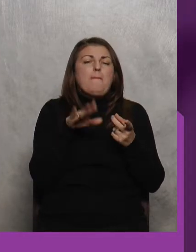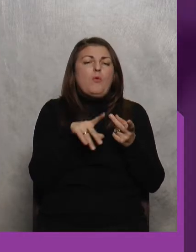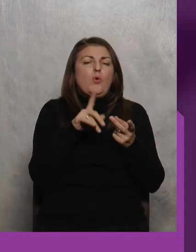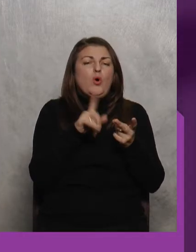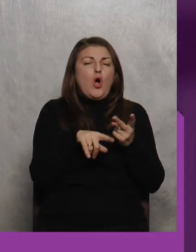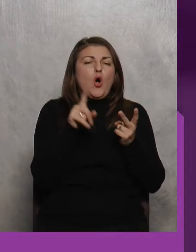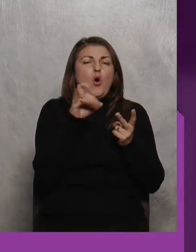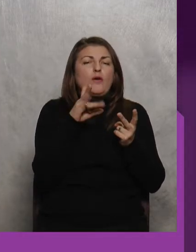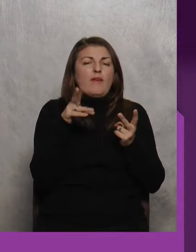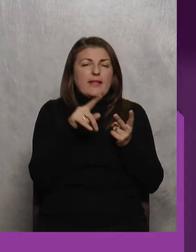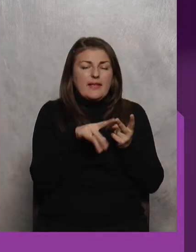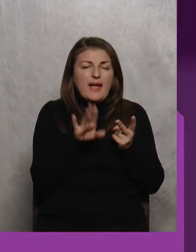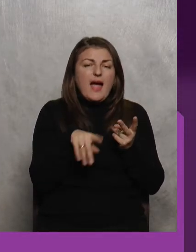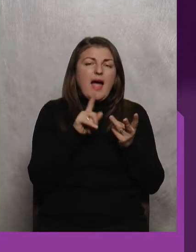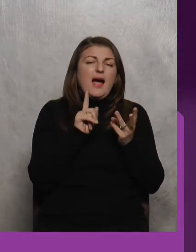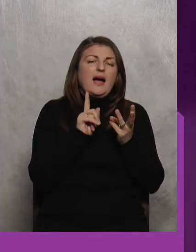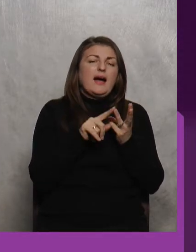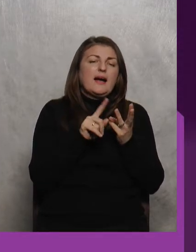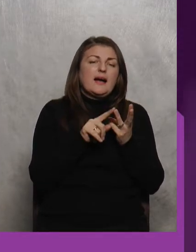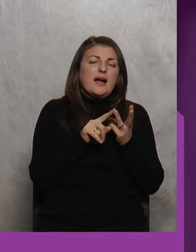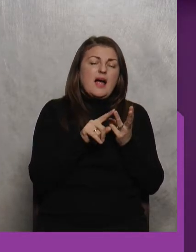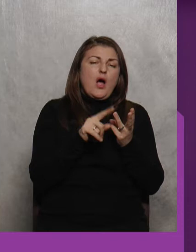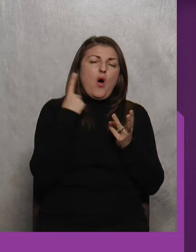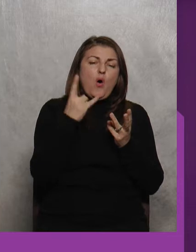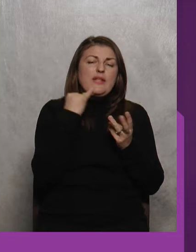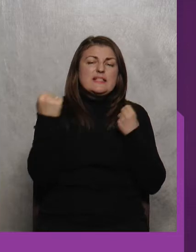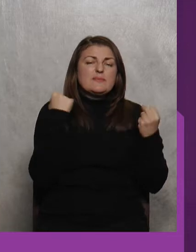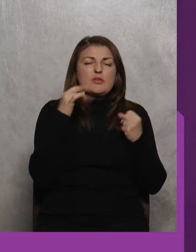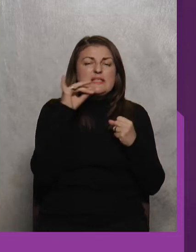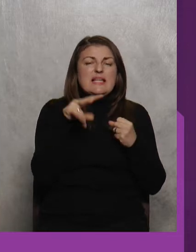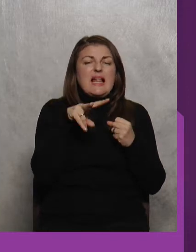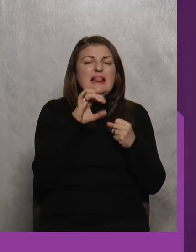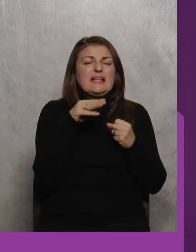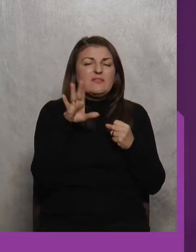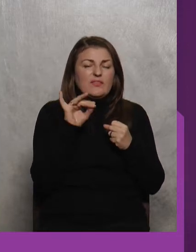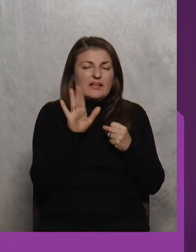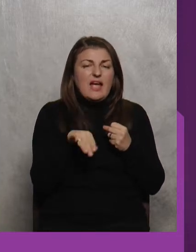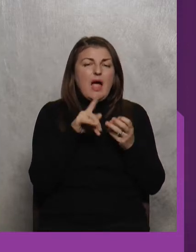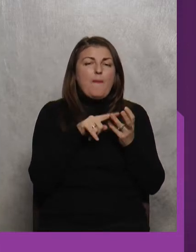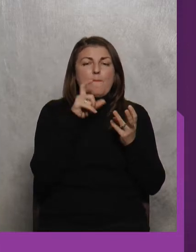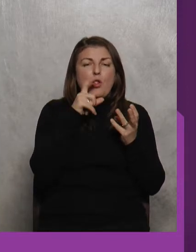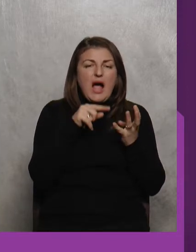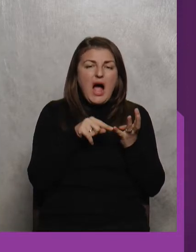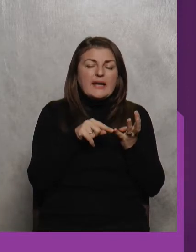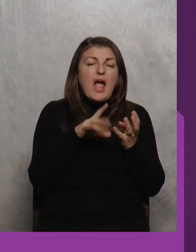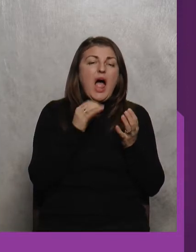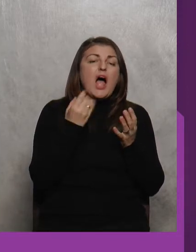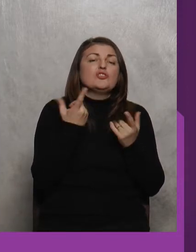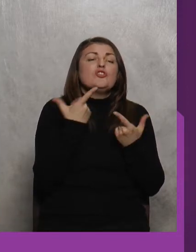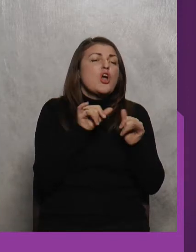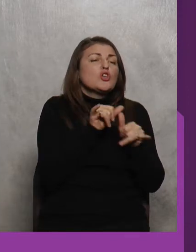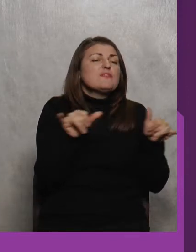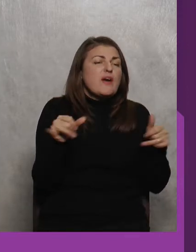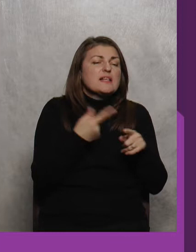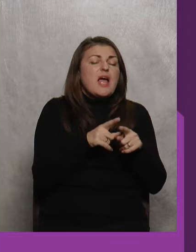потім Хорватія, один з спортсмен з Литви, Болгарія, а де ще